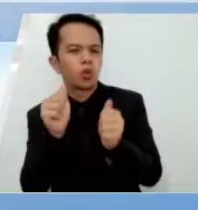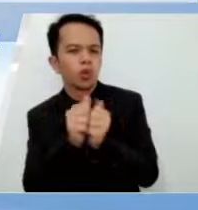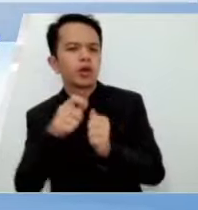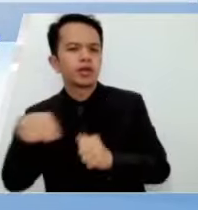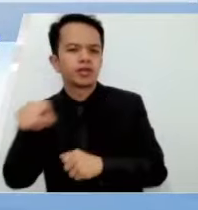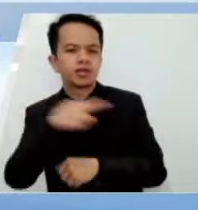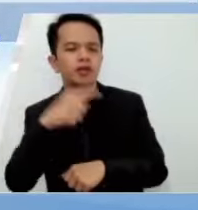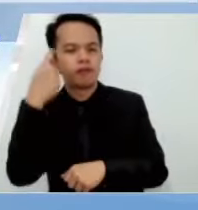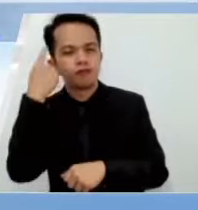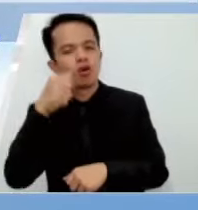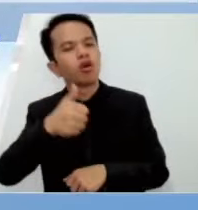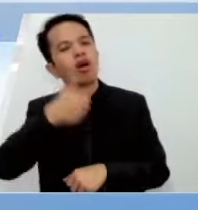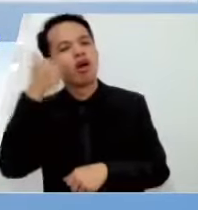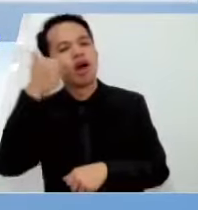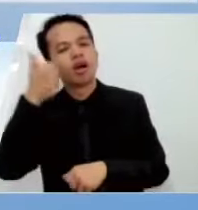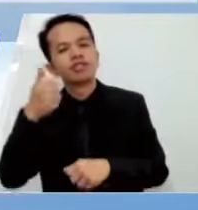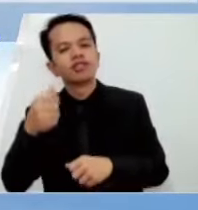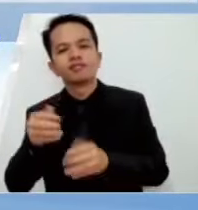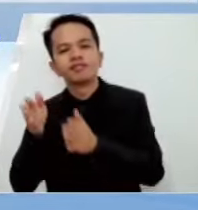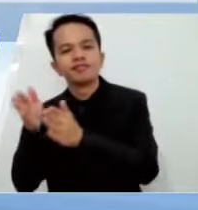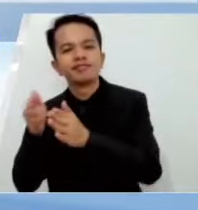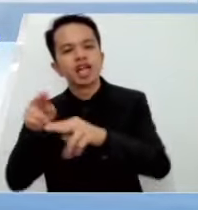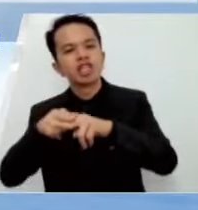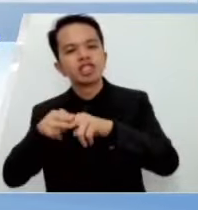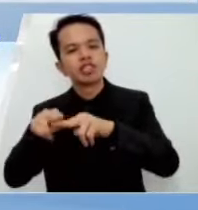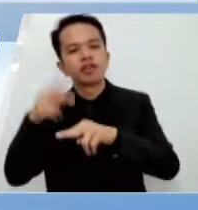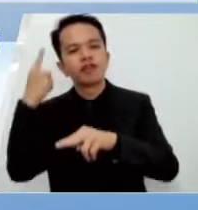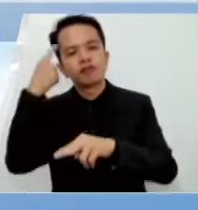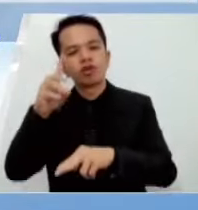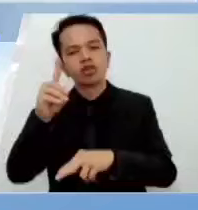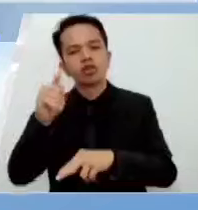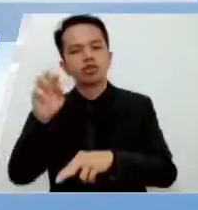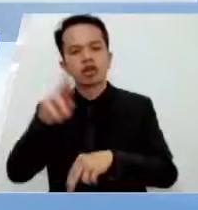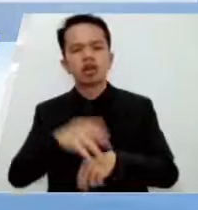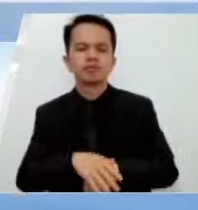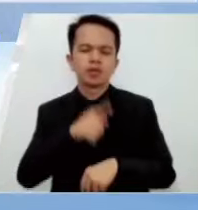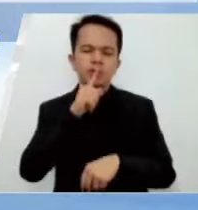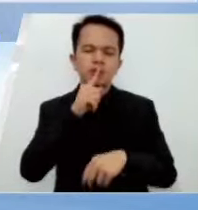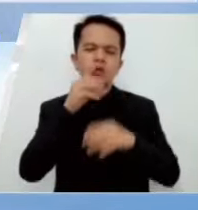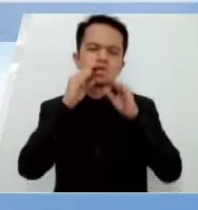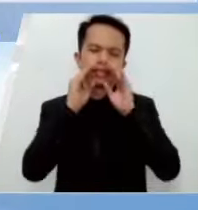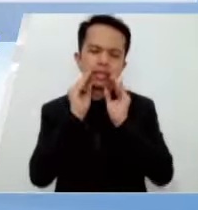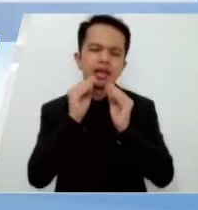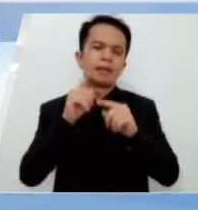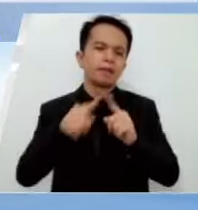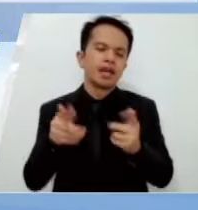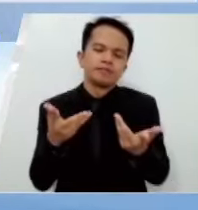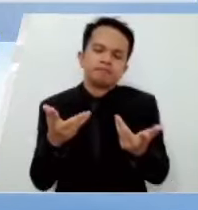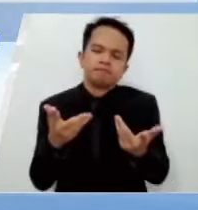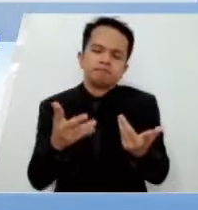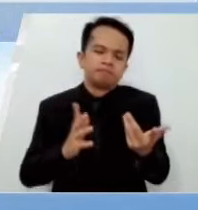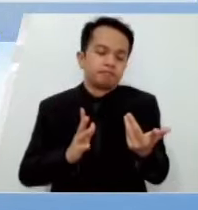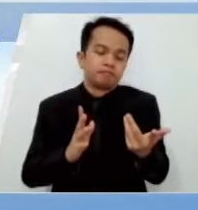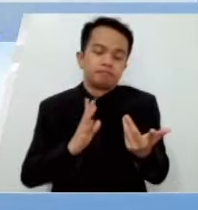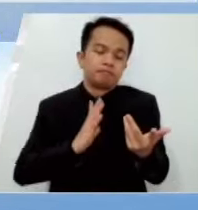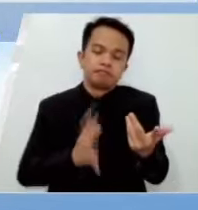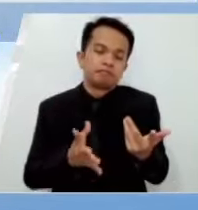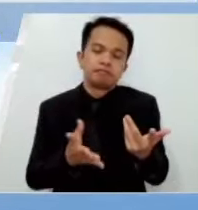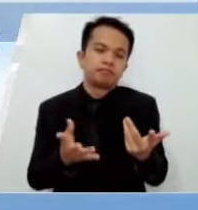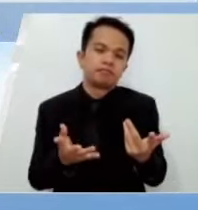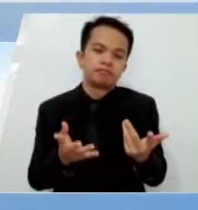system of the OTR. Nakakalungkot man po, talagang ganun po. No choice